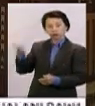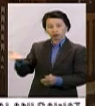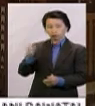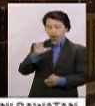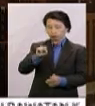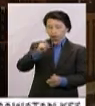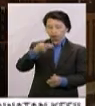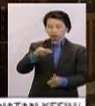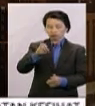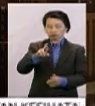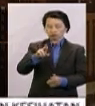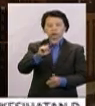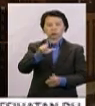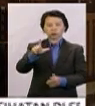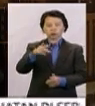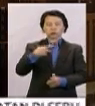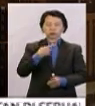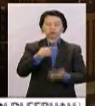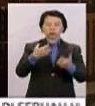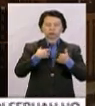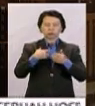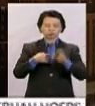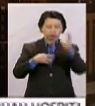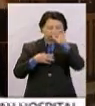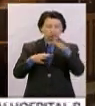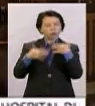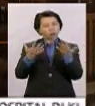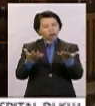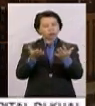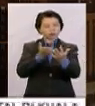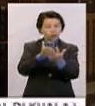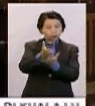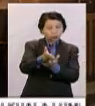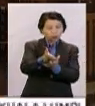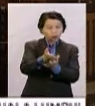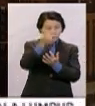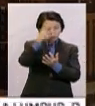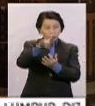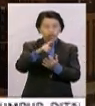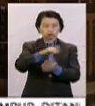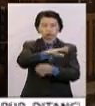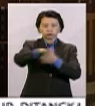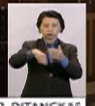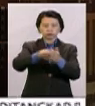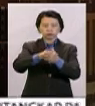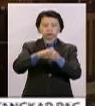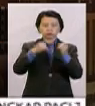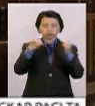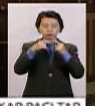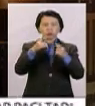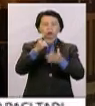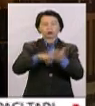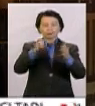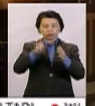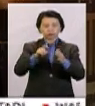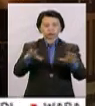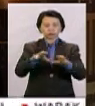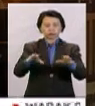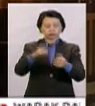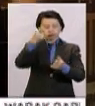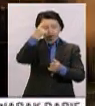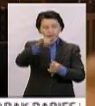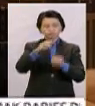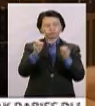now. We are also looking into how we can extend the coverage for informal sector. What we need to do more for